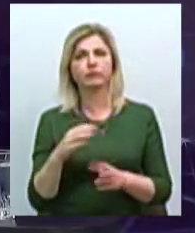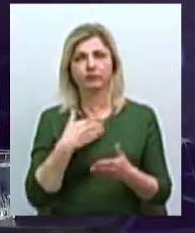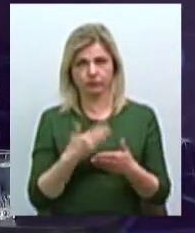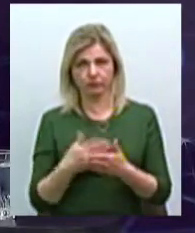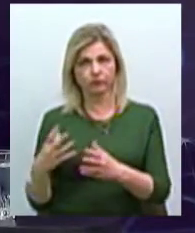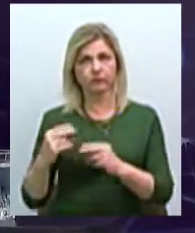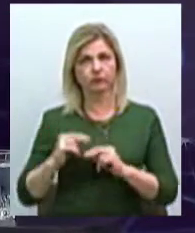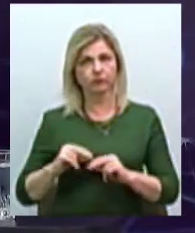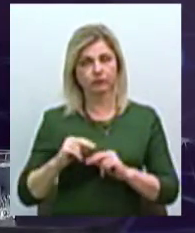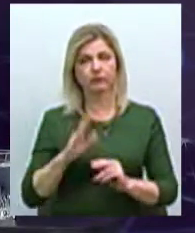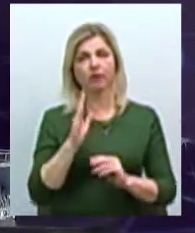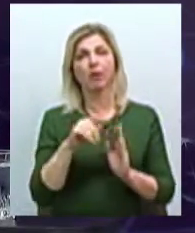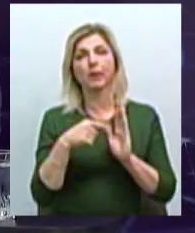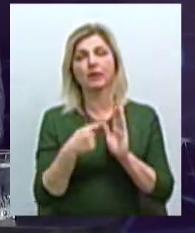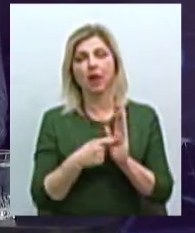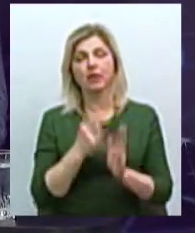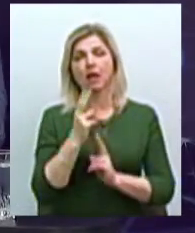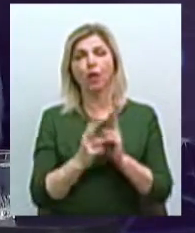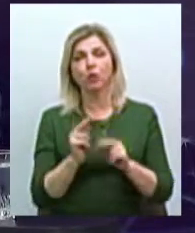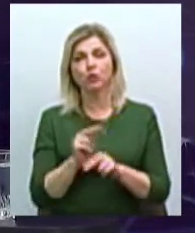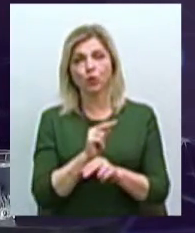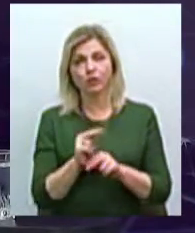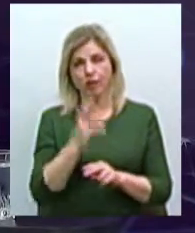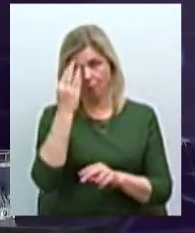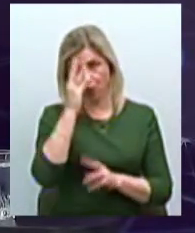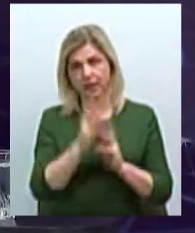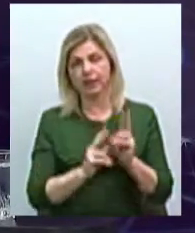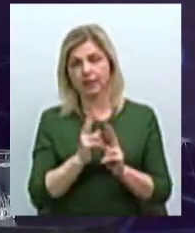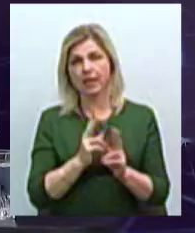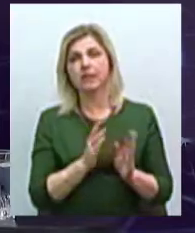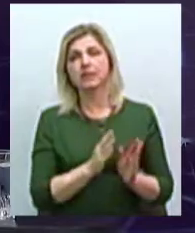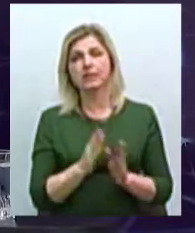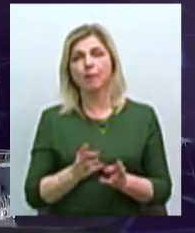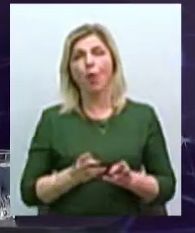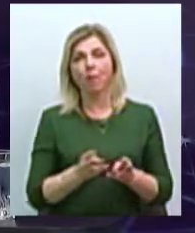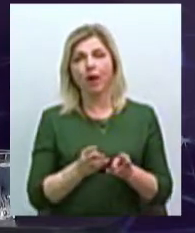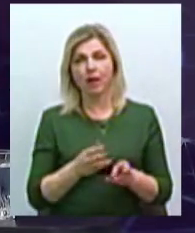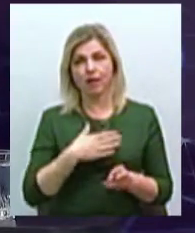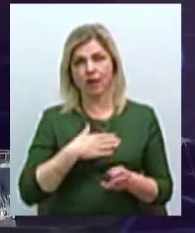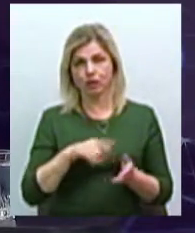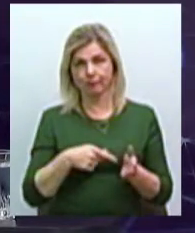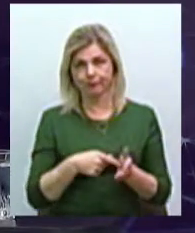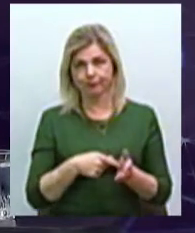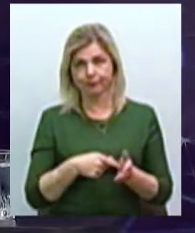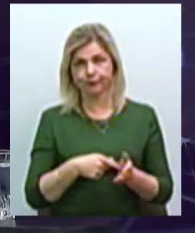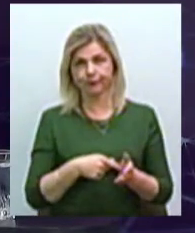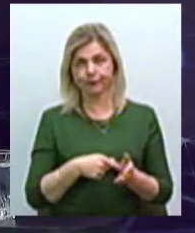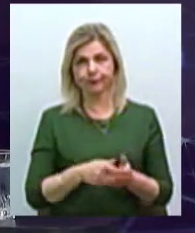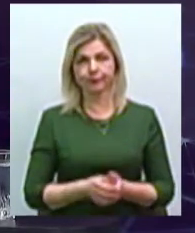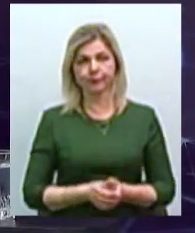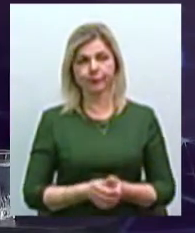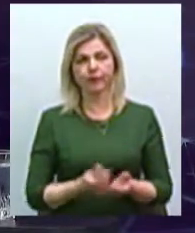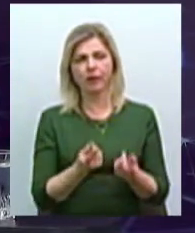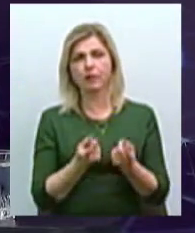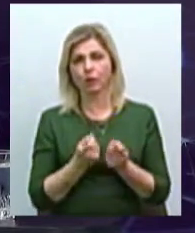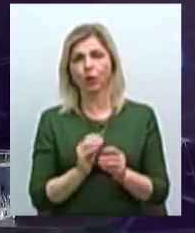в питаннях реконструкції та модернізації системи центрального опалення нашого міста, а саме